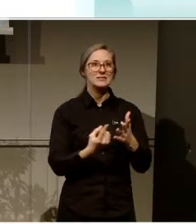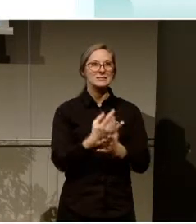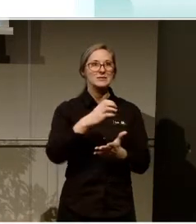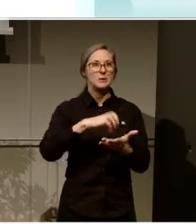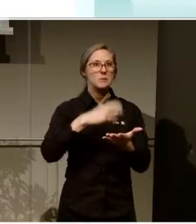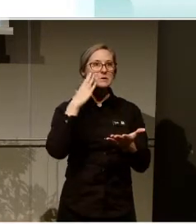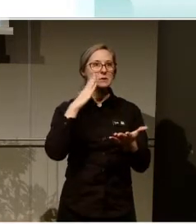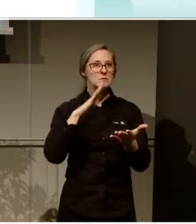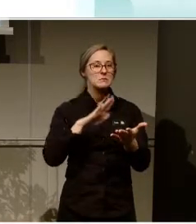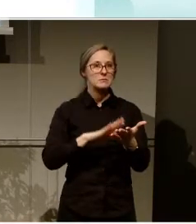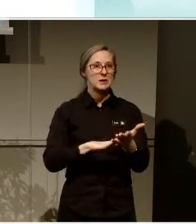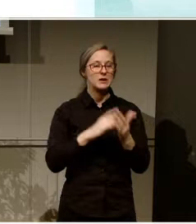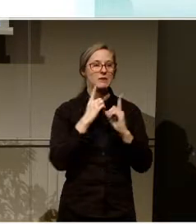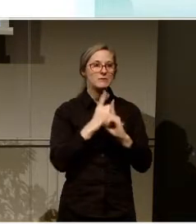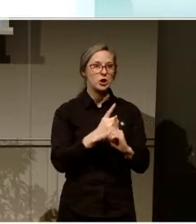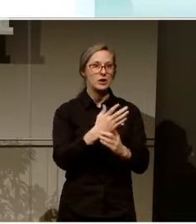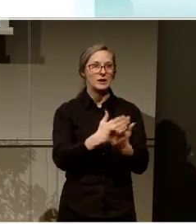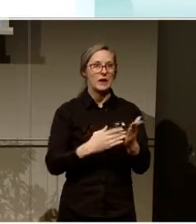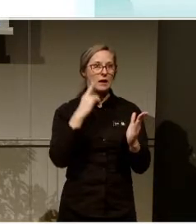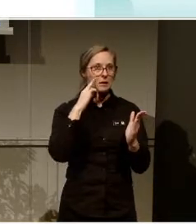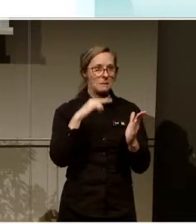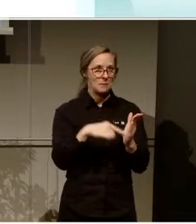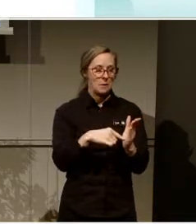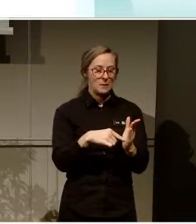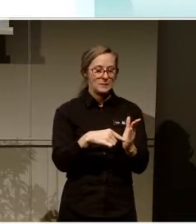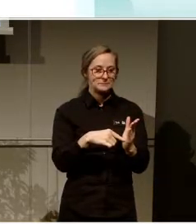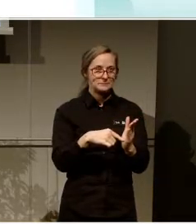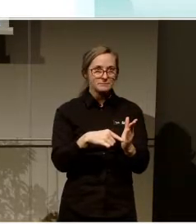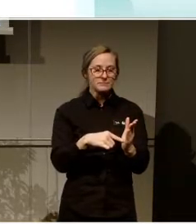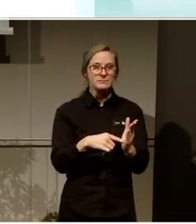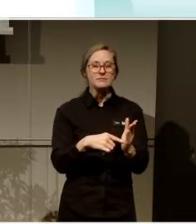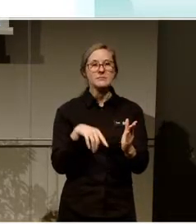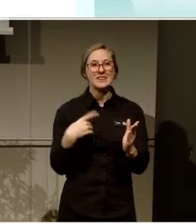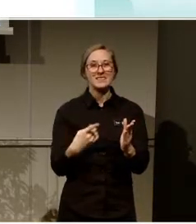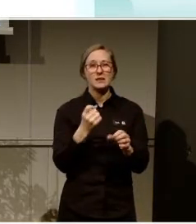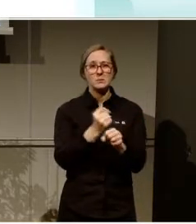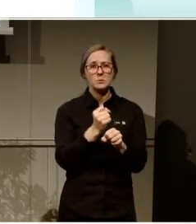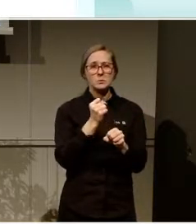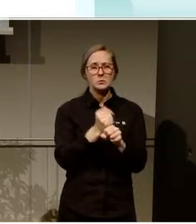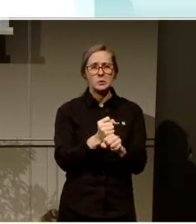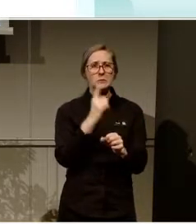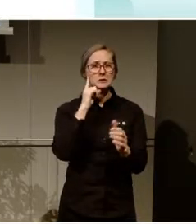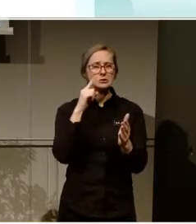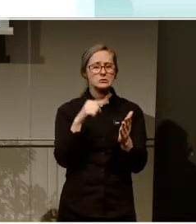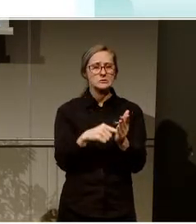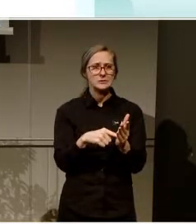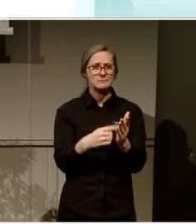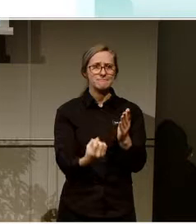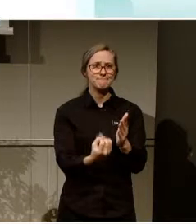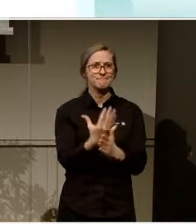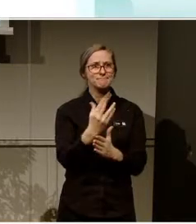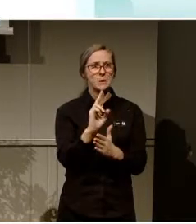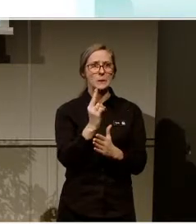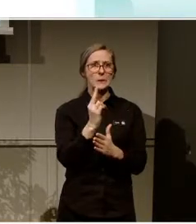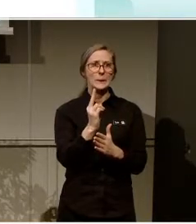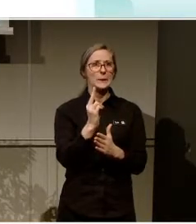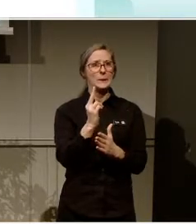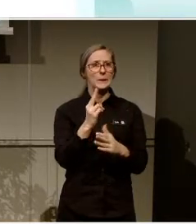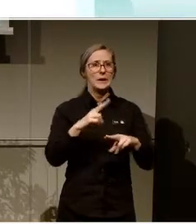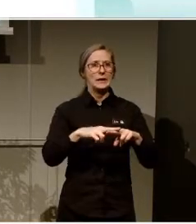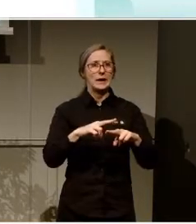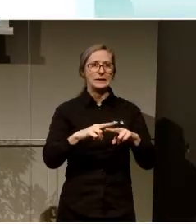som finns i strategin. Och det har varit ett arbete för att ta fram en nulägesbild. Hur ser